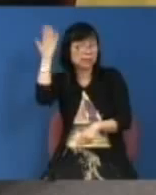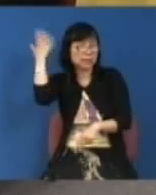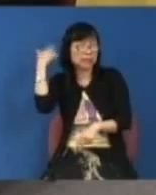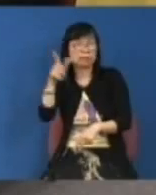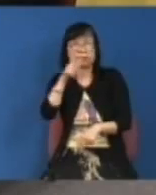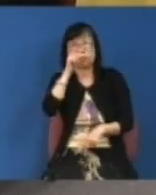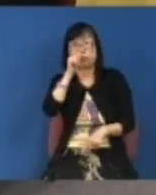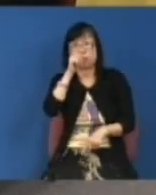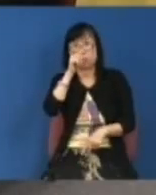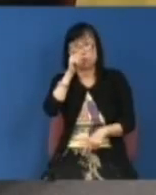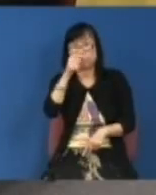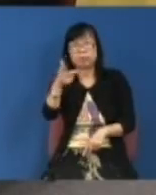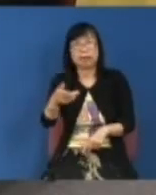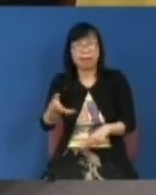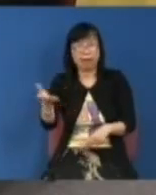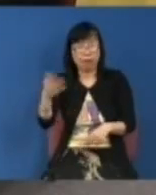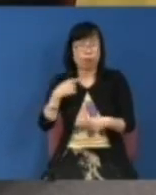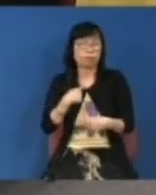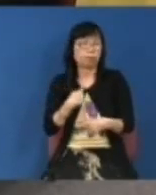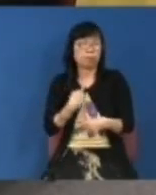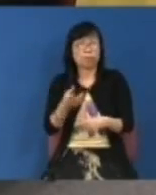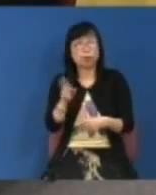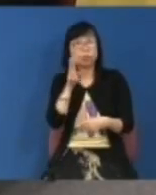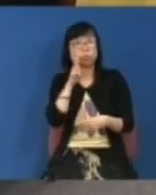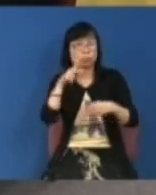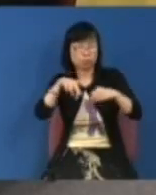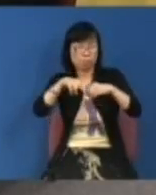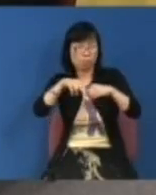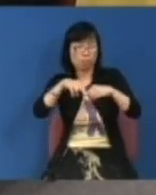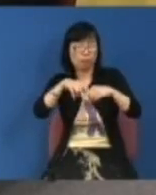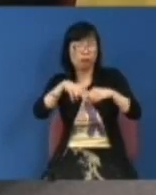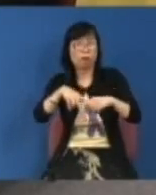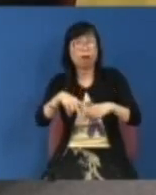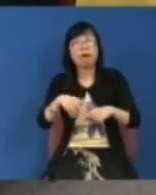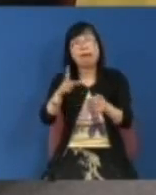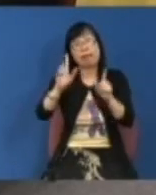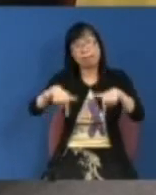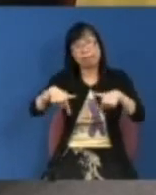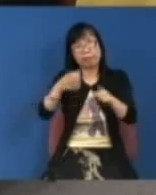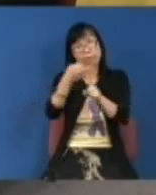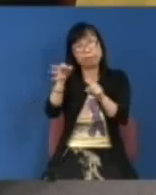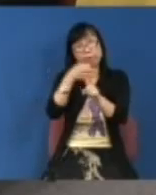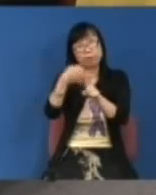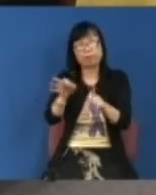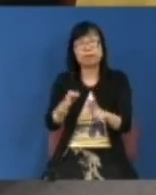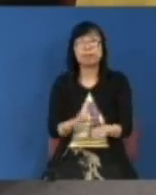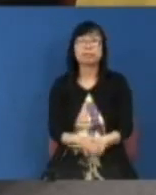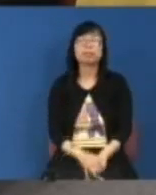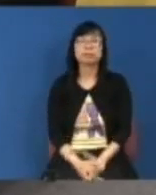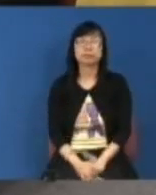我們是當年的波蘭嗎？我們是當年的南非嗎？我們有個 ANC